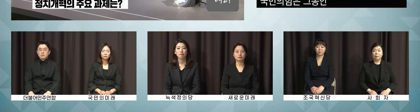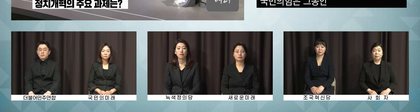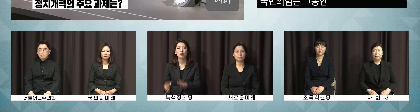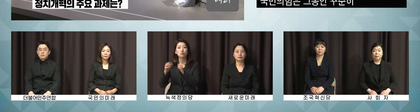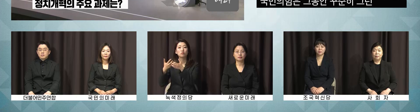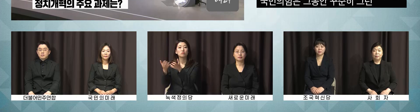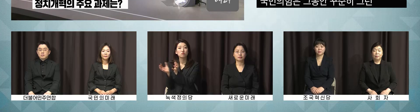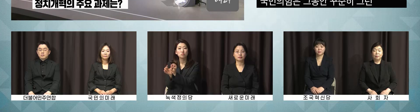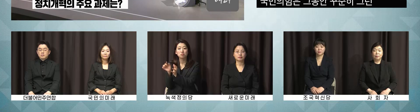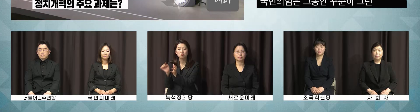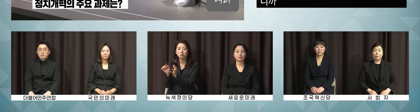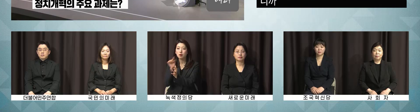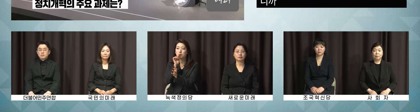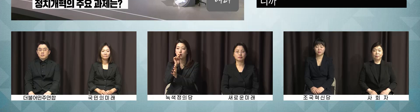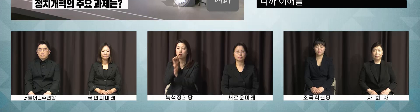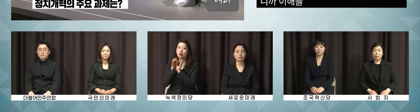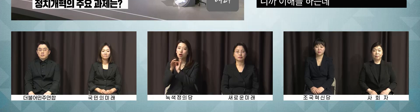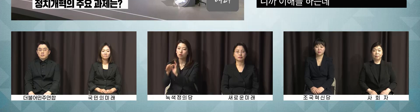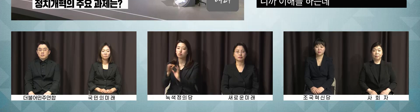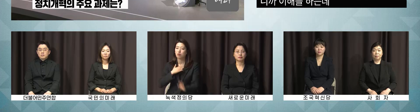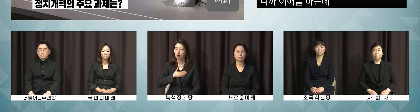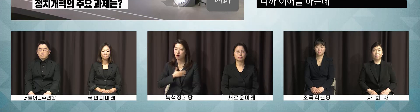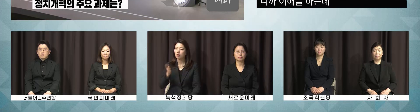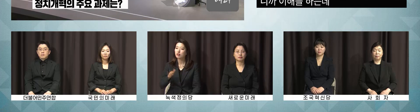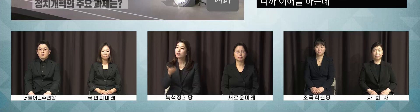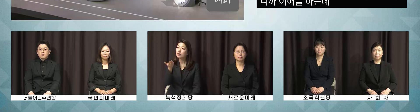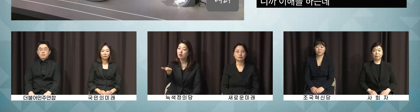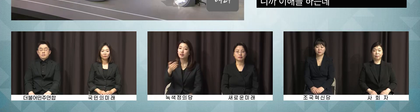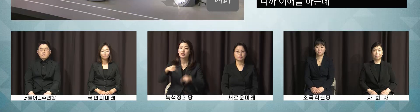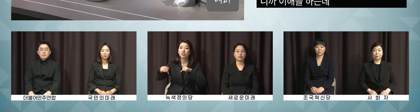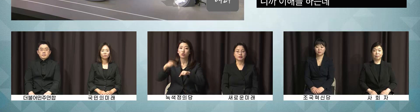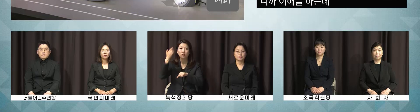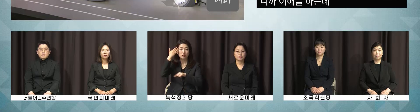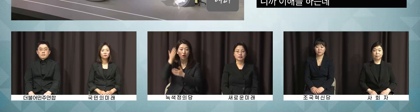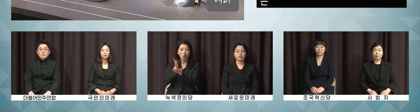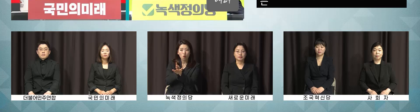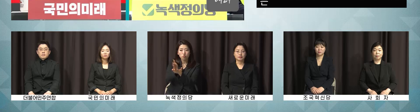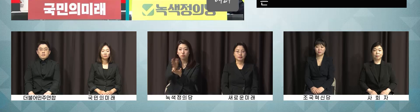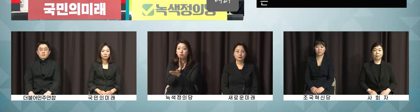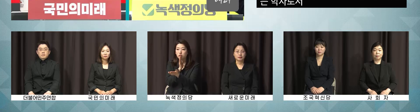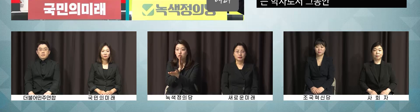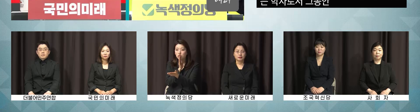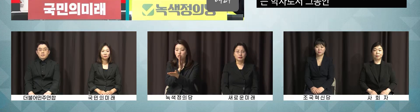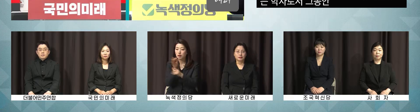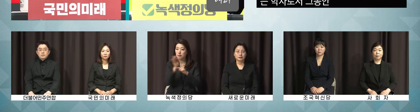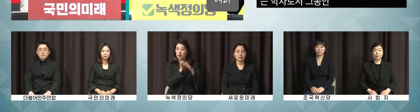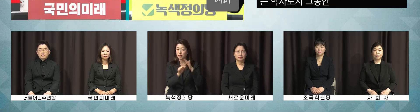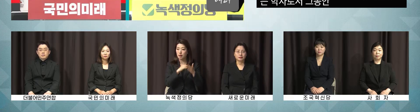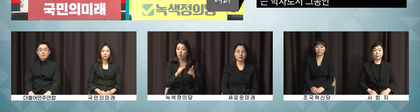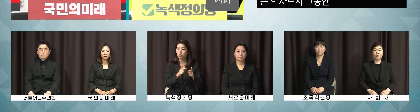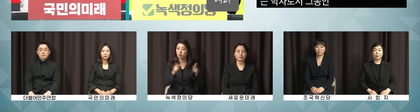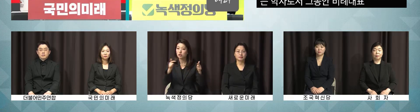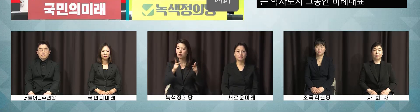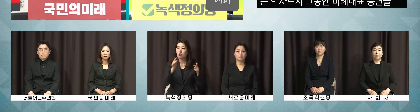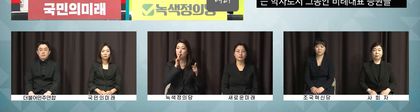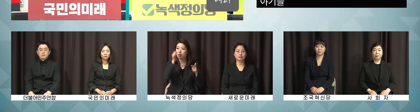그런 입장이니까 이해를 하는데 김민정 교수님께서는 학자로서 그동안 비례대표 증언을 얘기를 하신 것